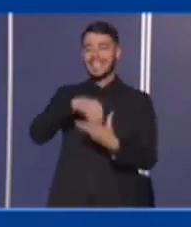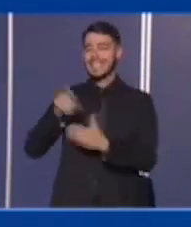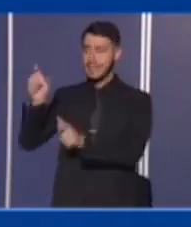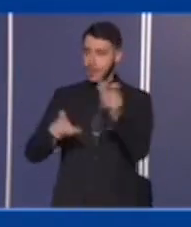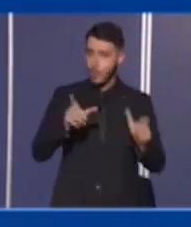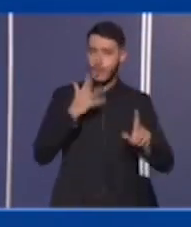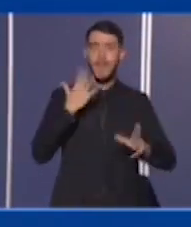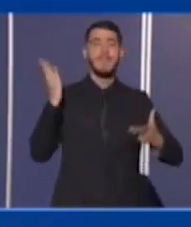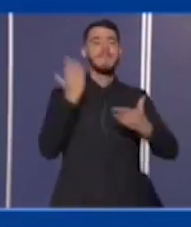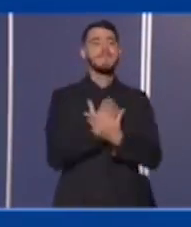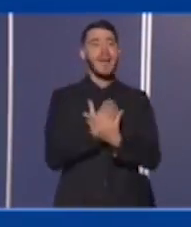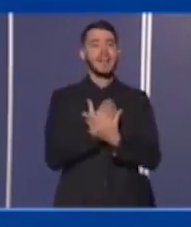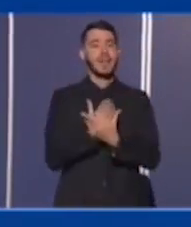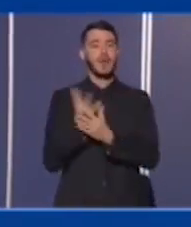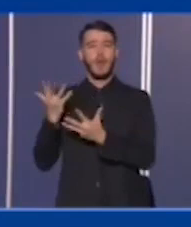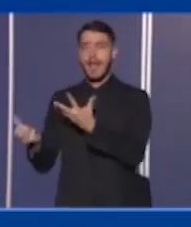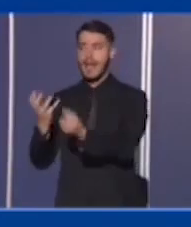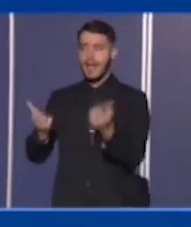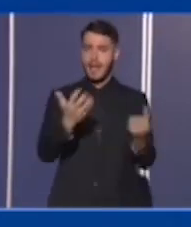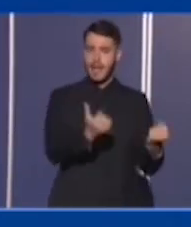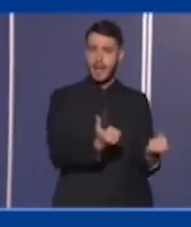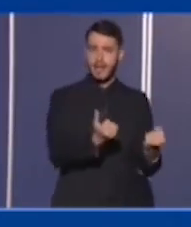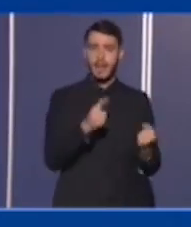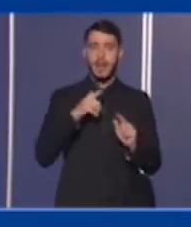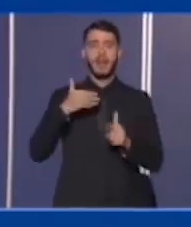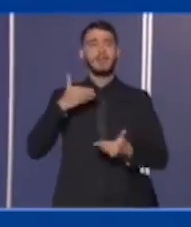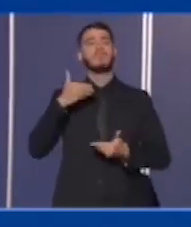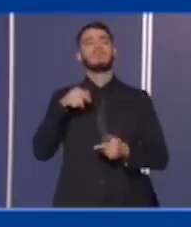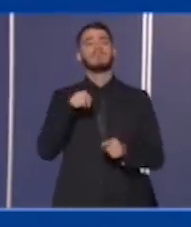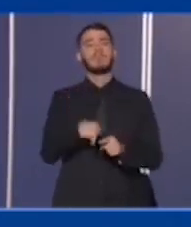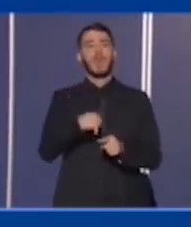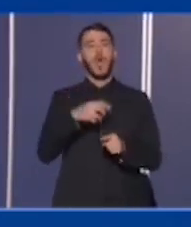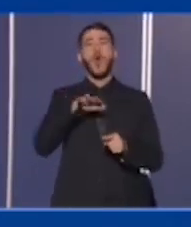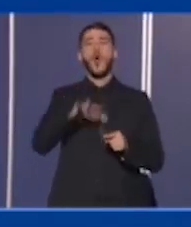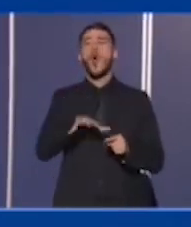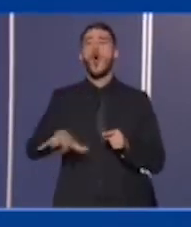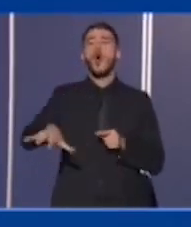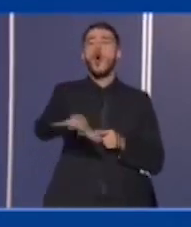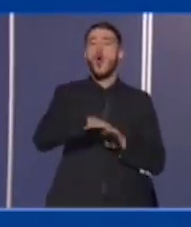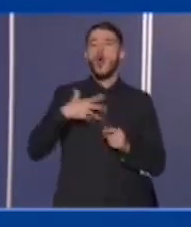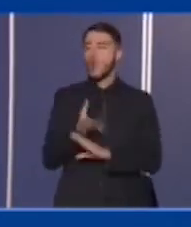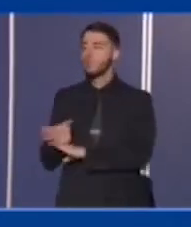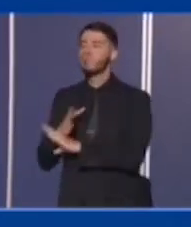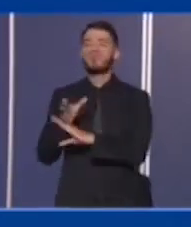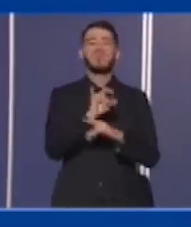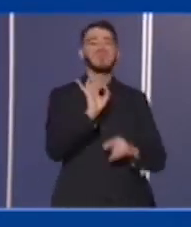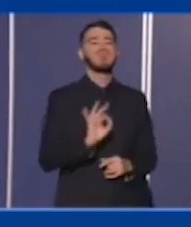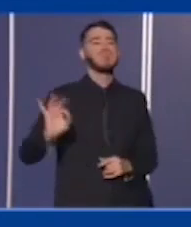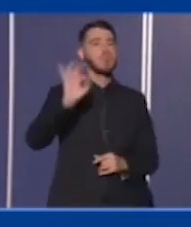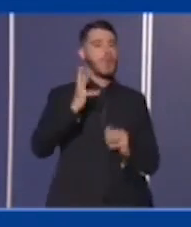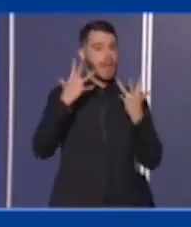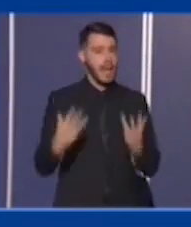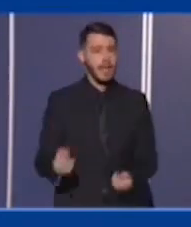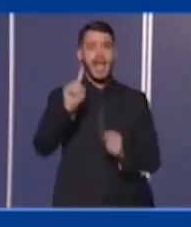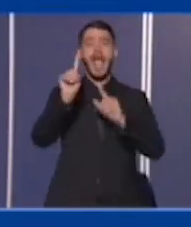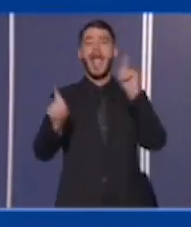του συνεδρίου, από τις οδηγίες μετάβασης στο χώρο, από την δυνατότητα καταχώρησης ερωτημάτων και